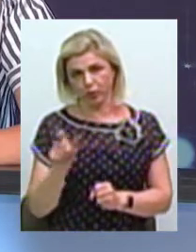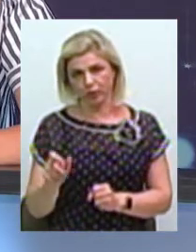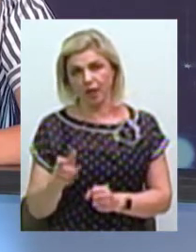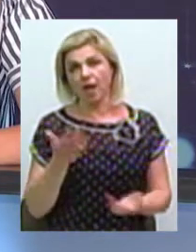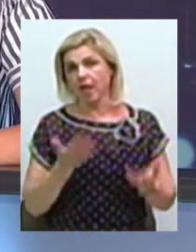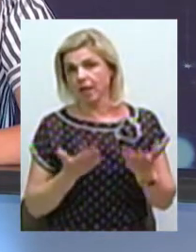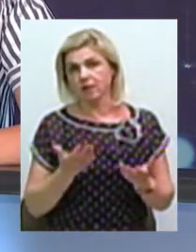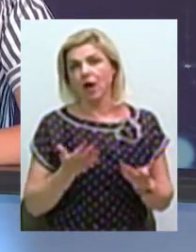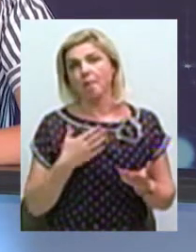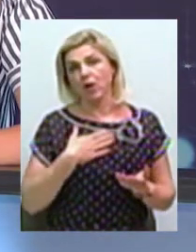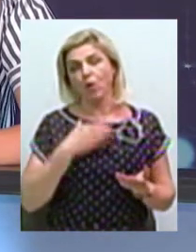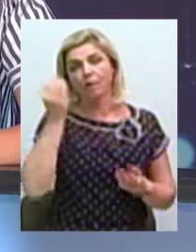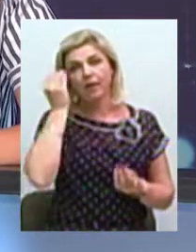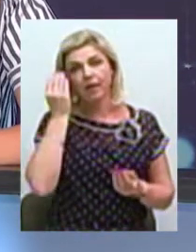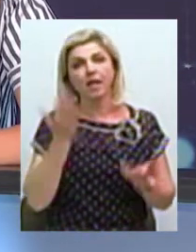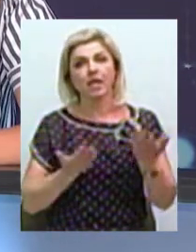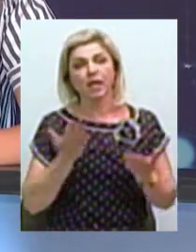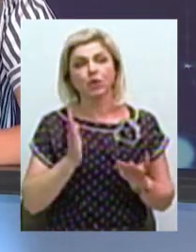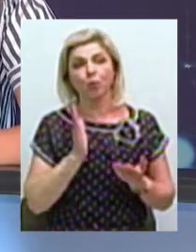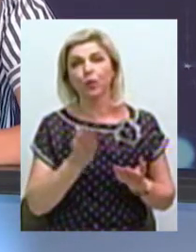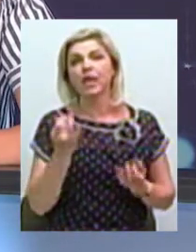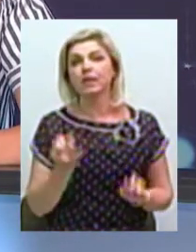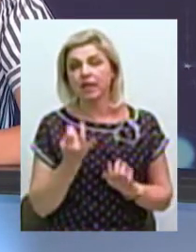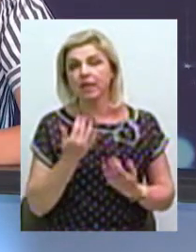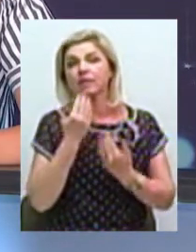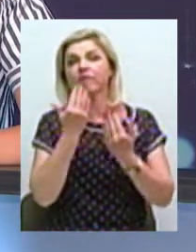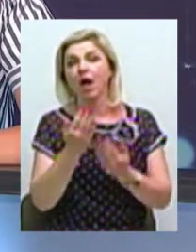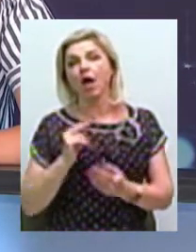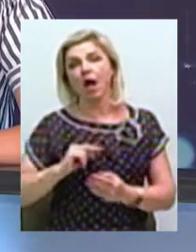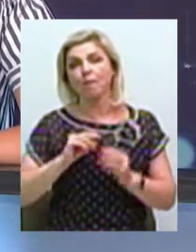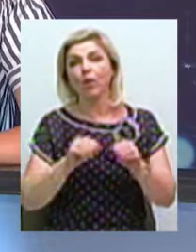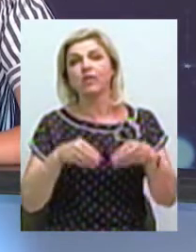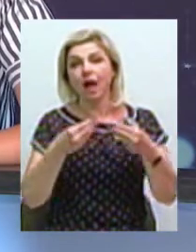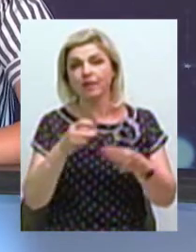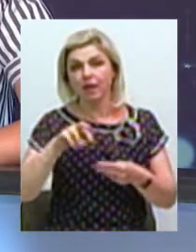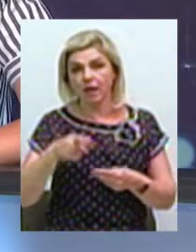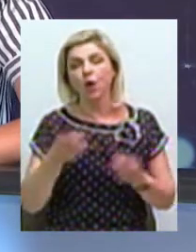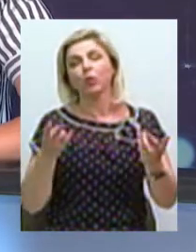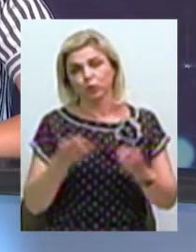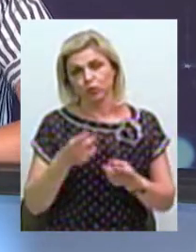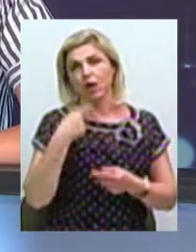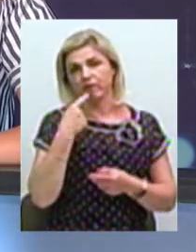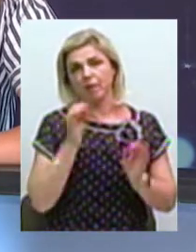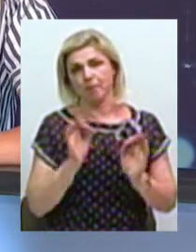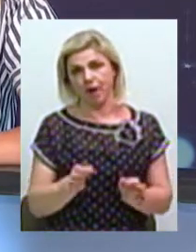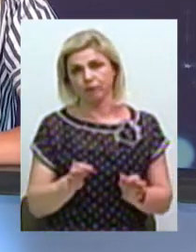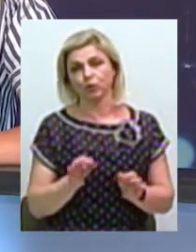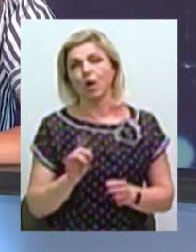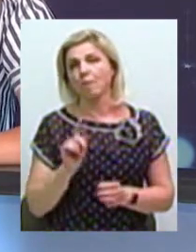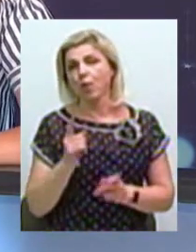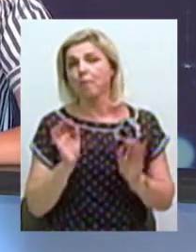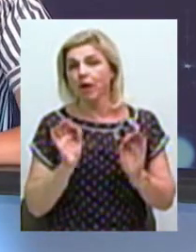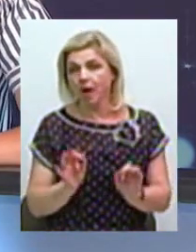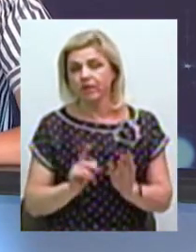Если, конечно, ну, мое мнение, если будут интересоваться работодатель, да, ну, нужно говорить правду. Потому что, ну, как бы